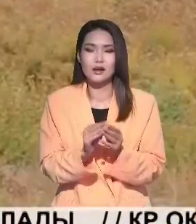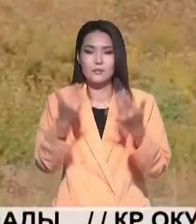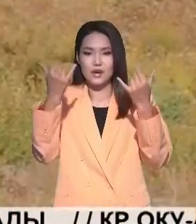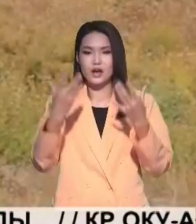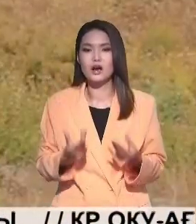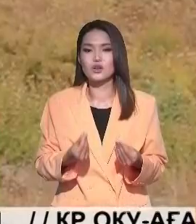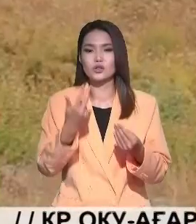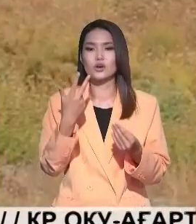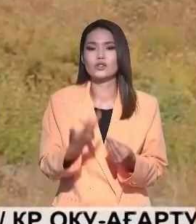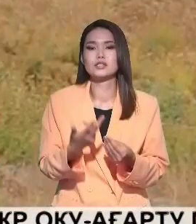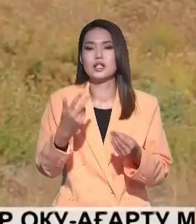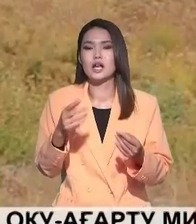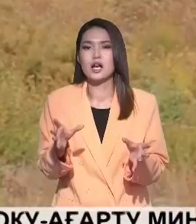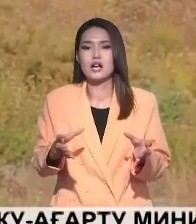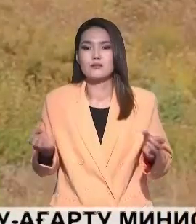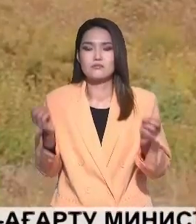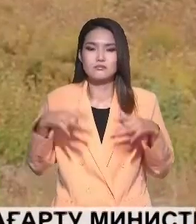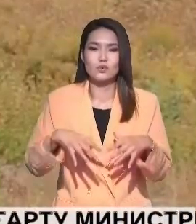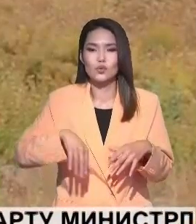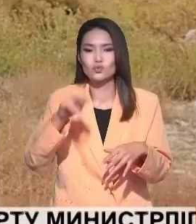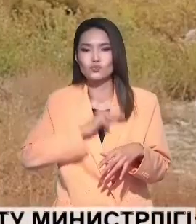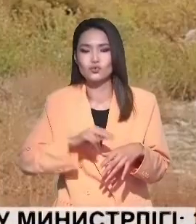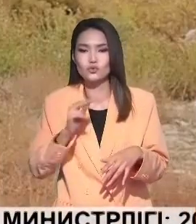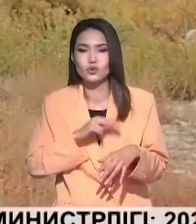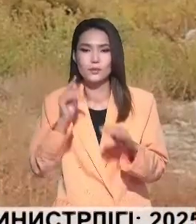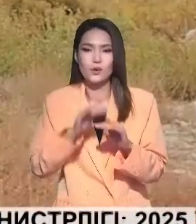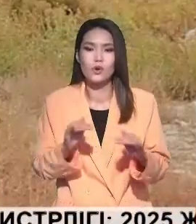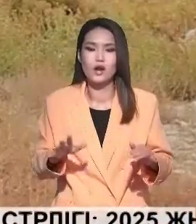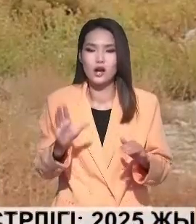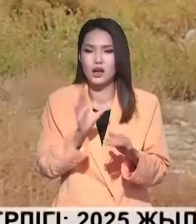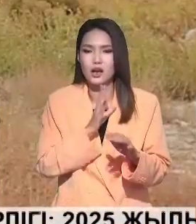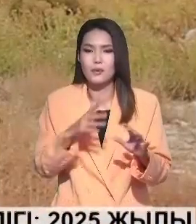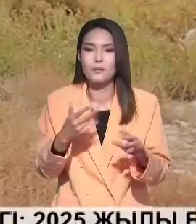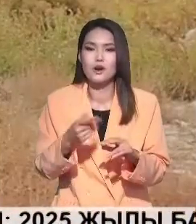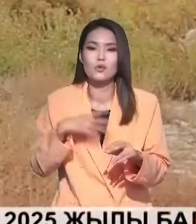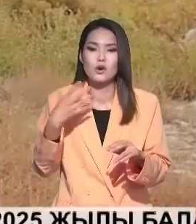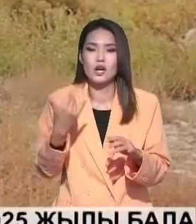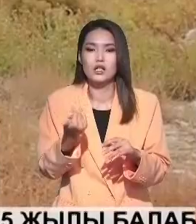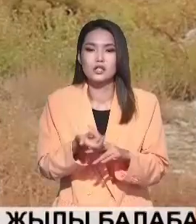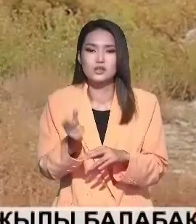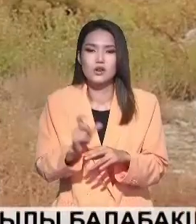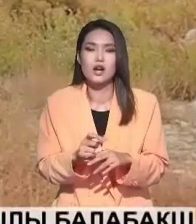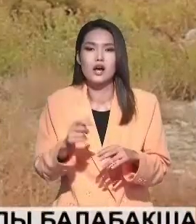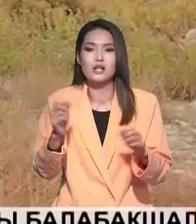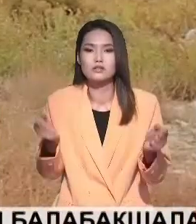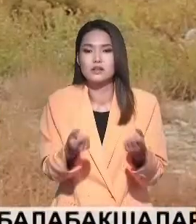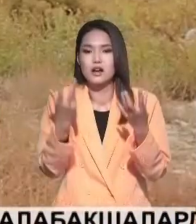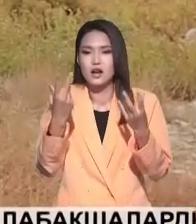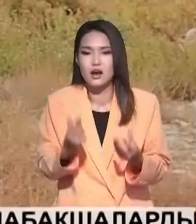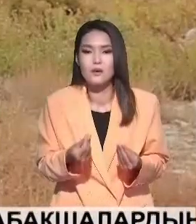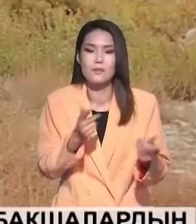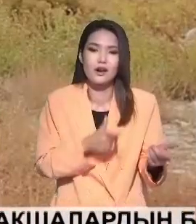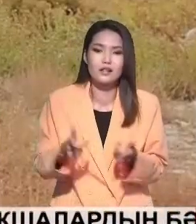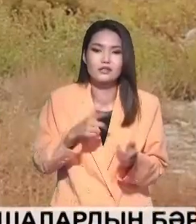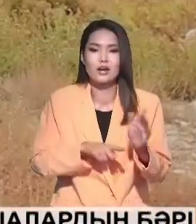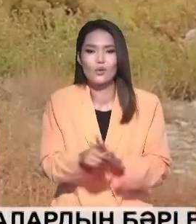3 сынып жұмылдырып отыр. Жалпы саны 70-ке жуық оқушы. Жастар оқу жастар қанаты осы қызу желі аясында көптеген ардагерлерге